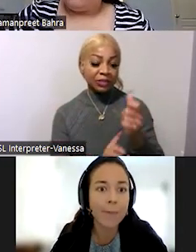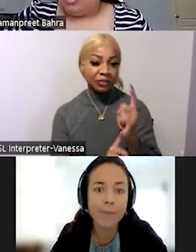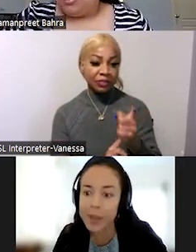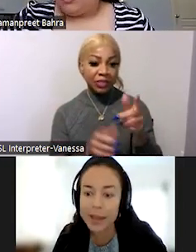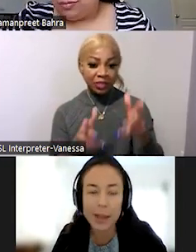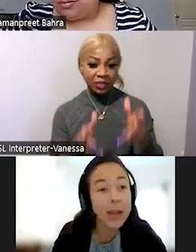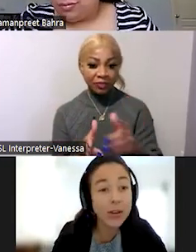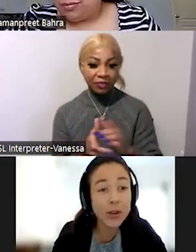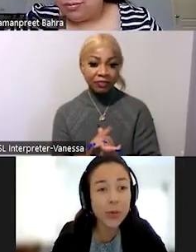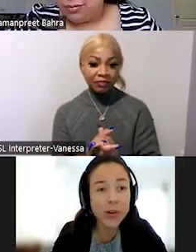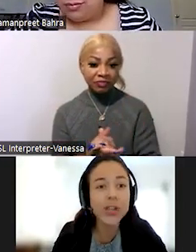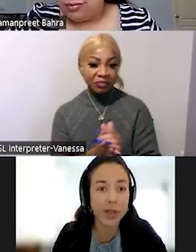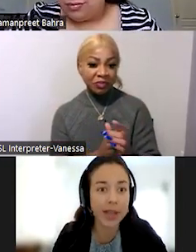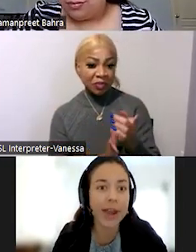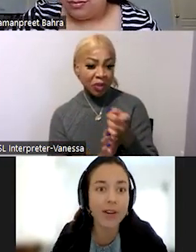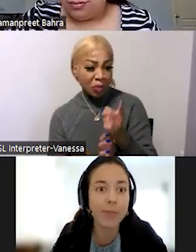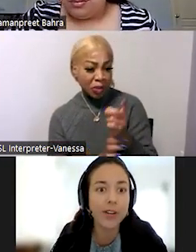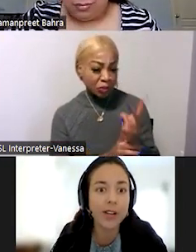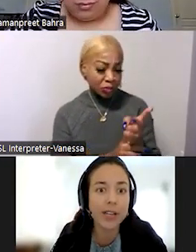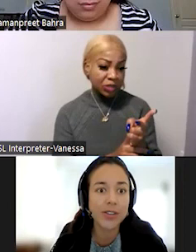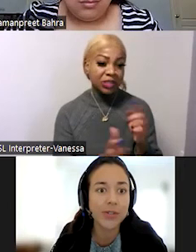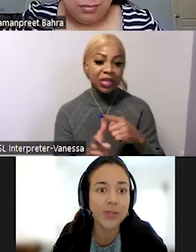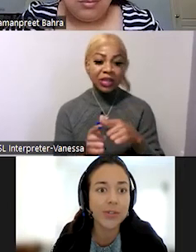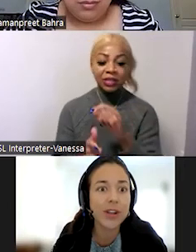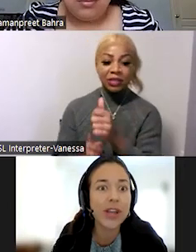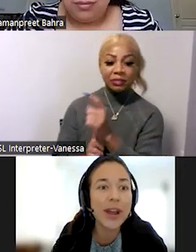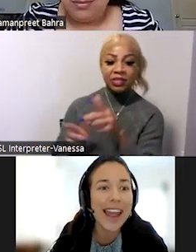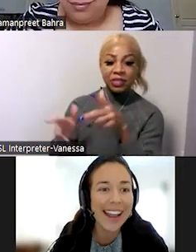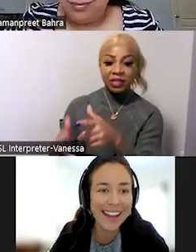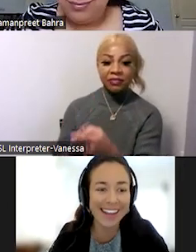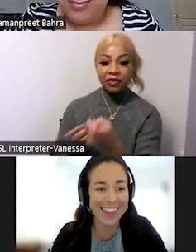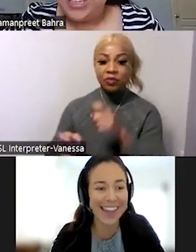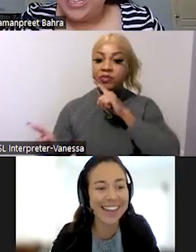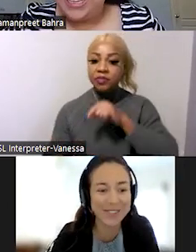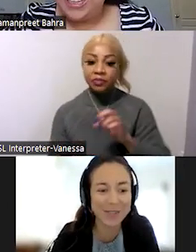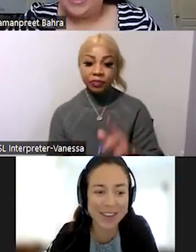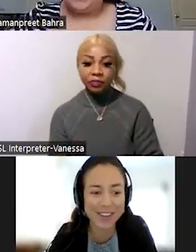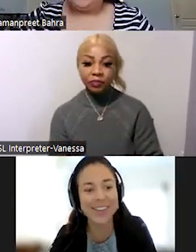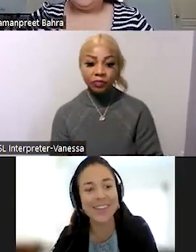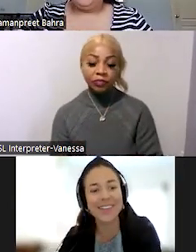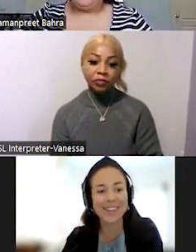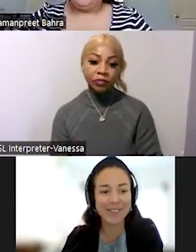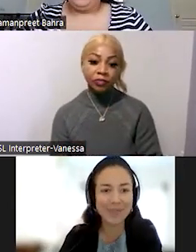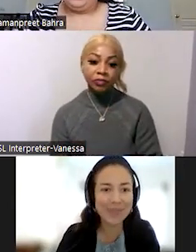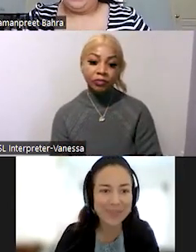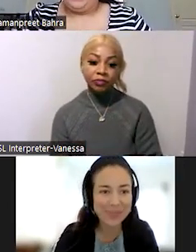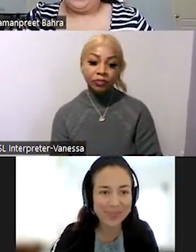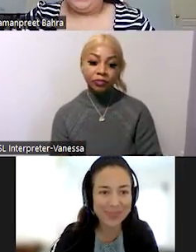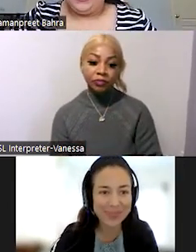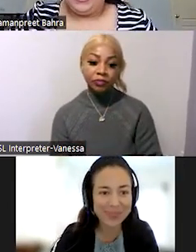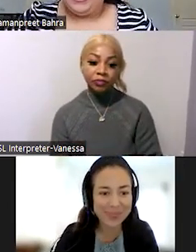votre rythme, de réduire un peu votre rythme. Alors si on peut laisser 10 minutes, pour avoir, une période